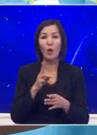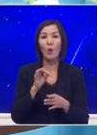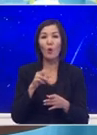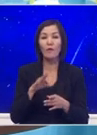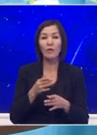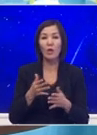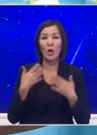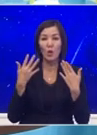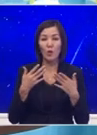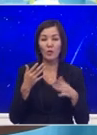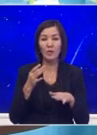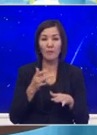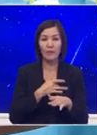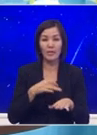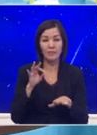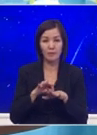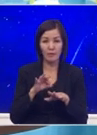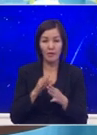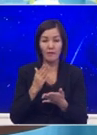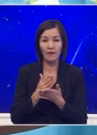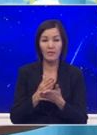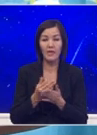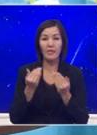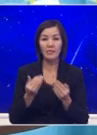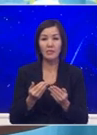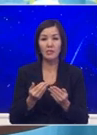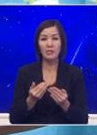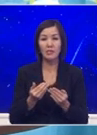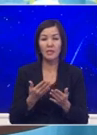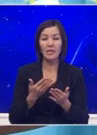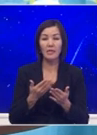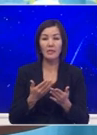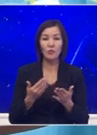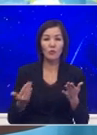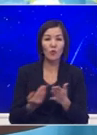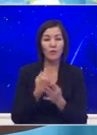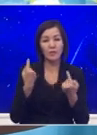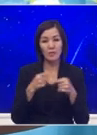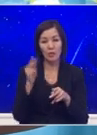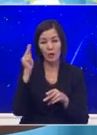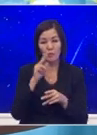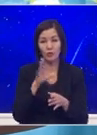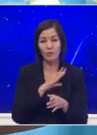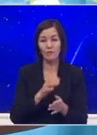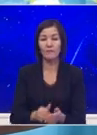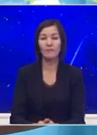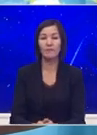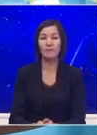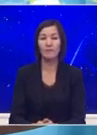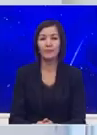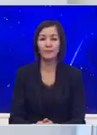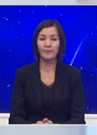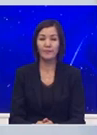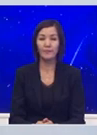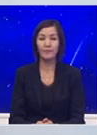с внедрением новых технологий теперь эту процесс ну можно делать без вскрытия грудной клетки это большое подспорье в лечении наших пациентов